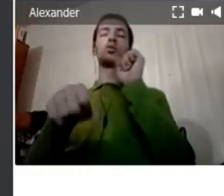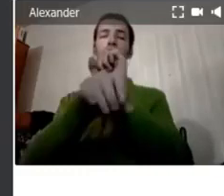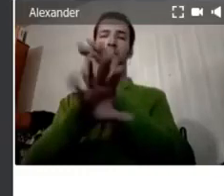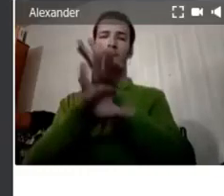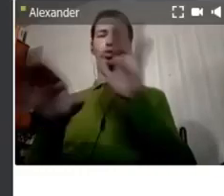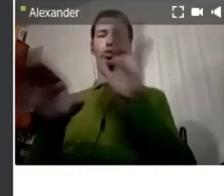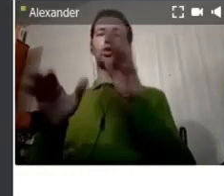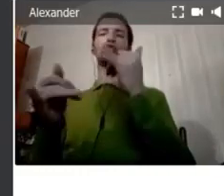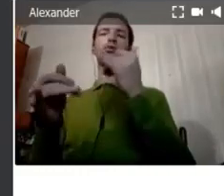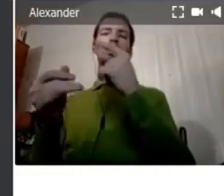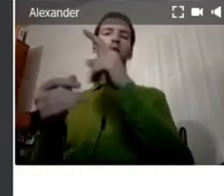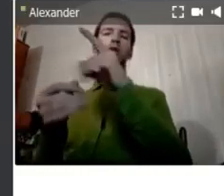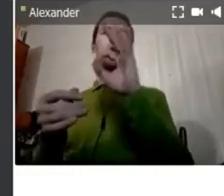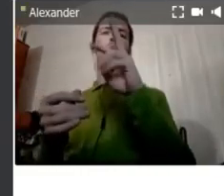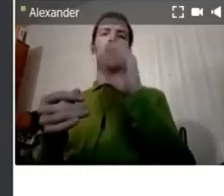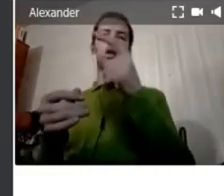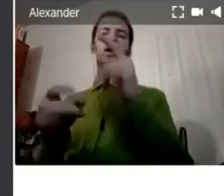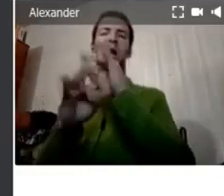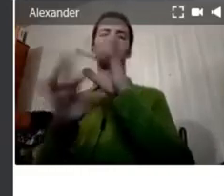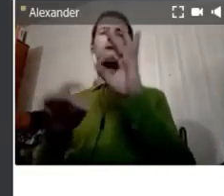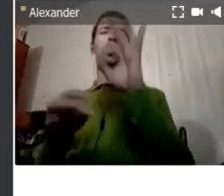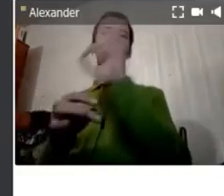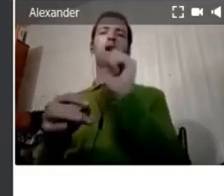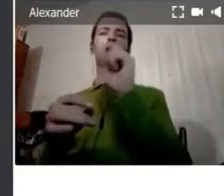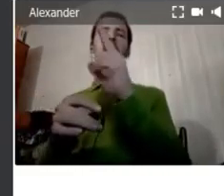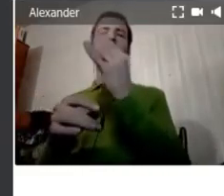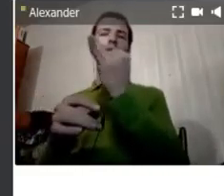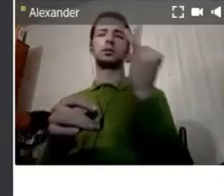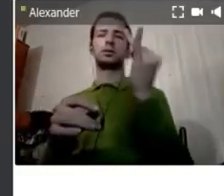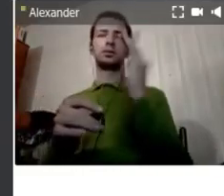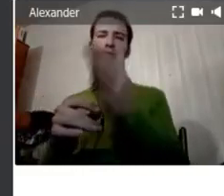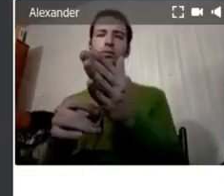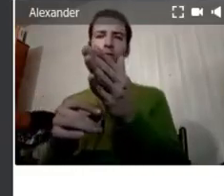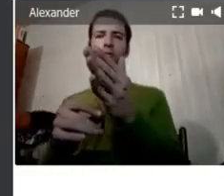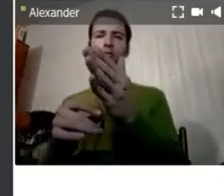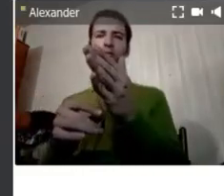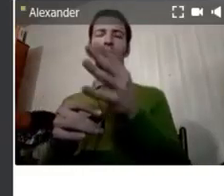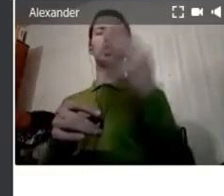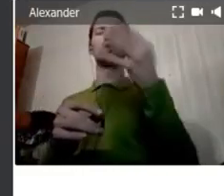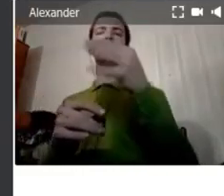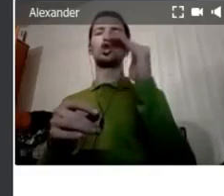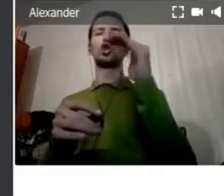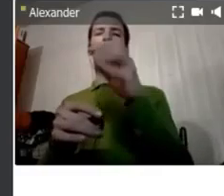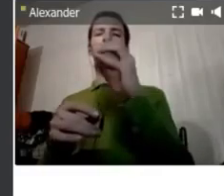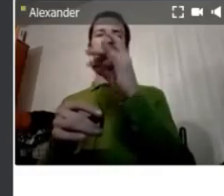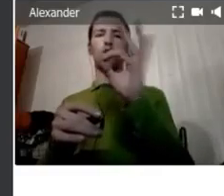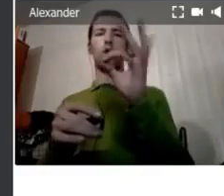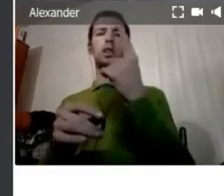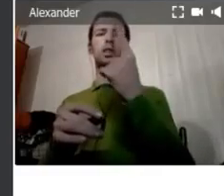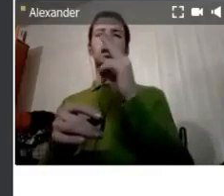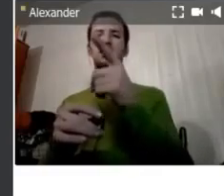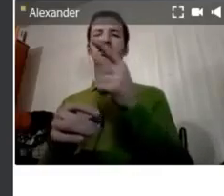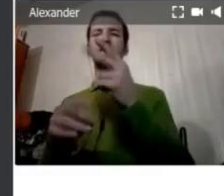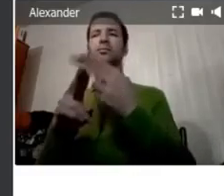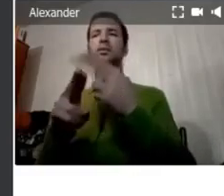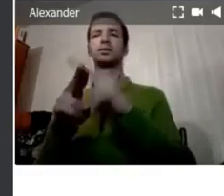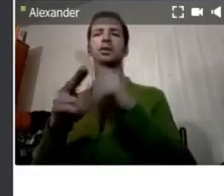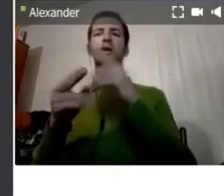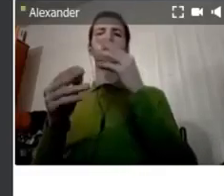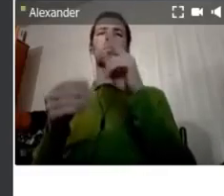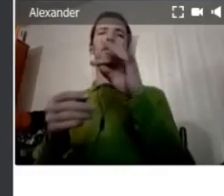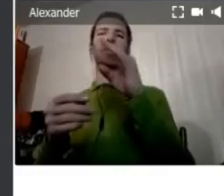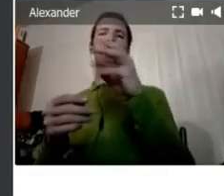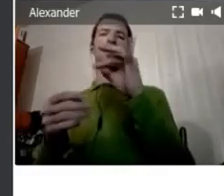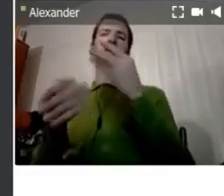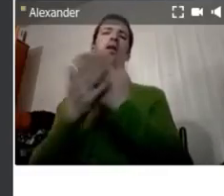заработали 4,5, пройти вот 8 таких циклов, и это, друзья мои, 40 тысяч евро. Ну, можете покупать себе квартиру,